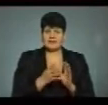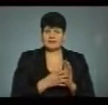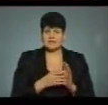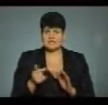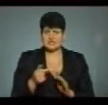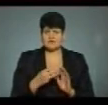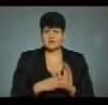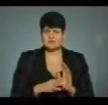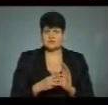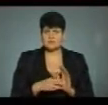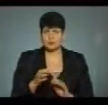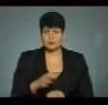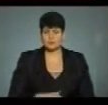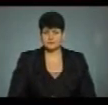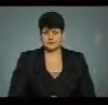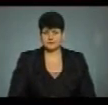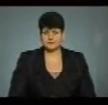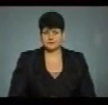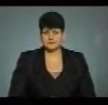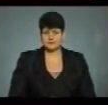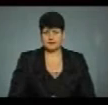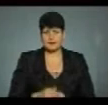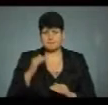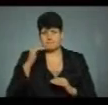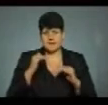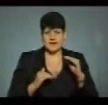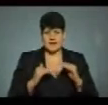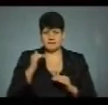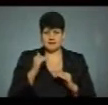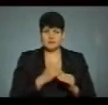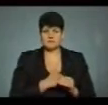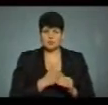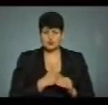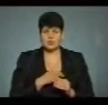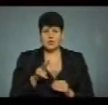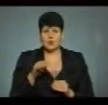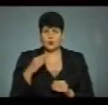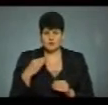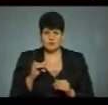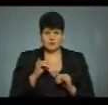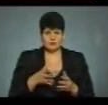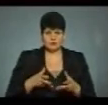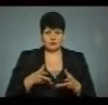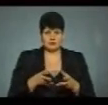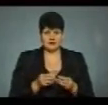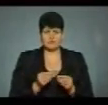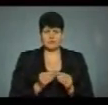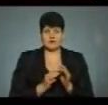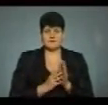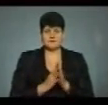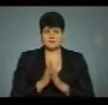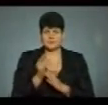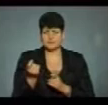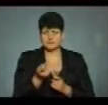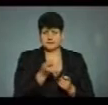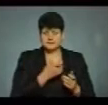гривень 88 копійок. Перепад температури у лютому негативно впливає на ріст озимих культур. Про це сьогодні розповів агроном